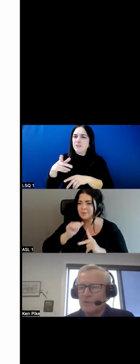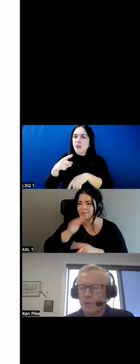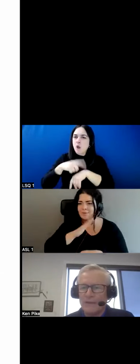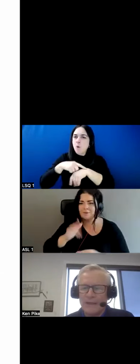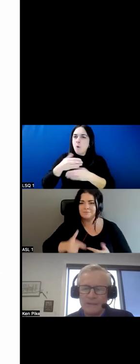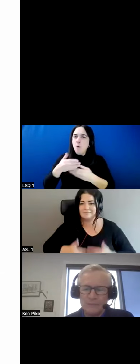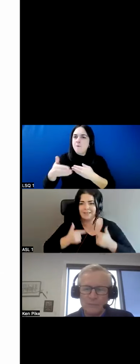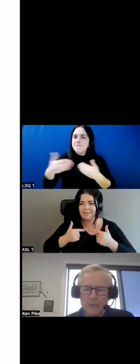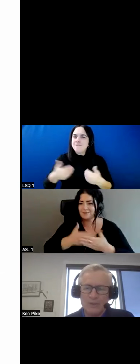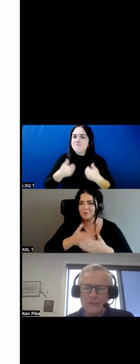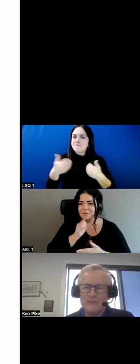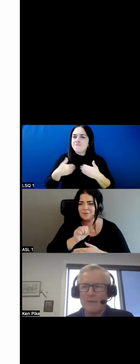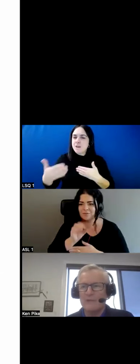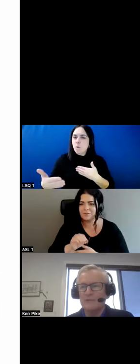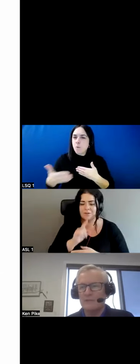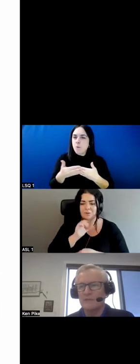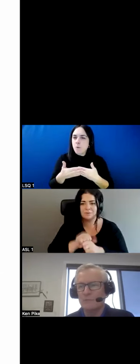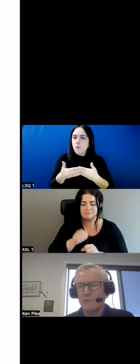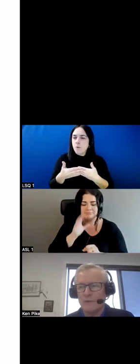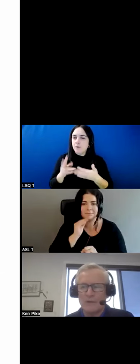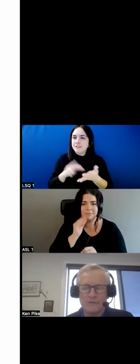connaître être atteint de démence.